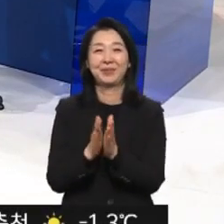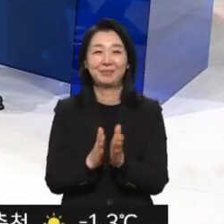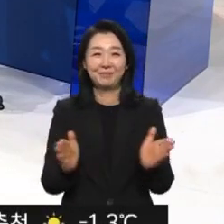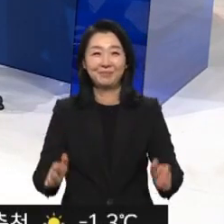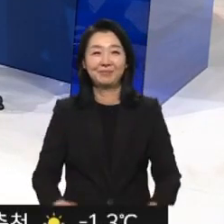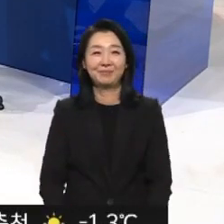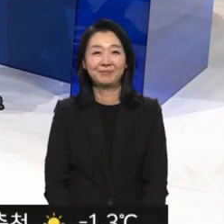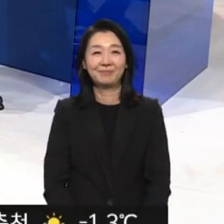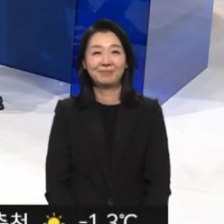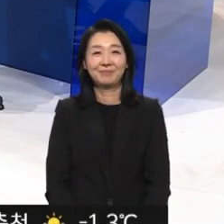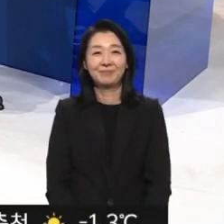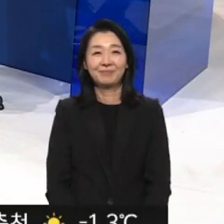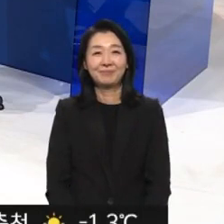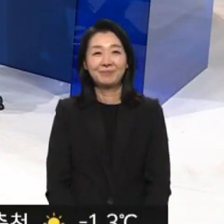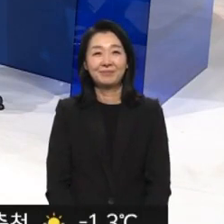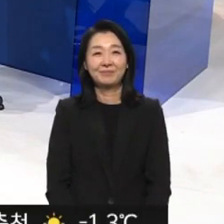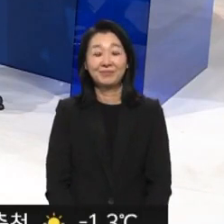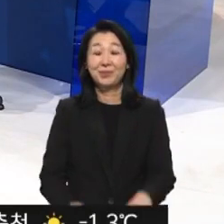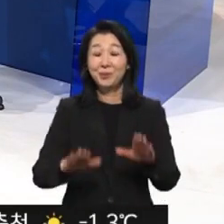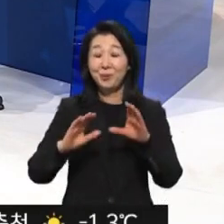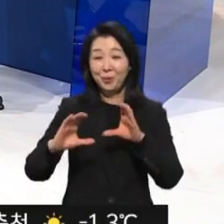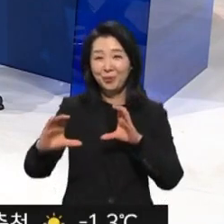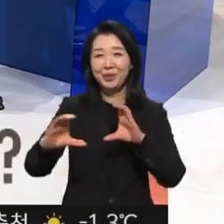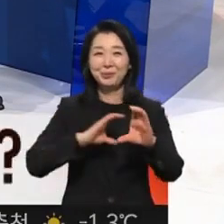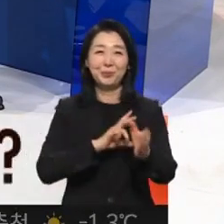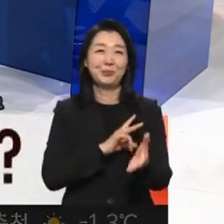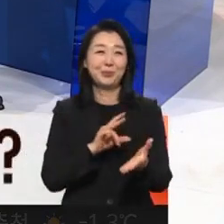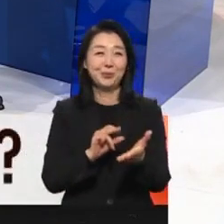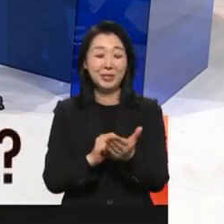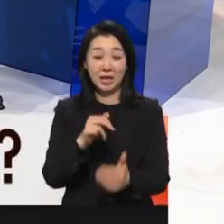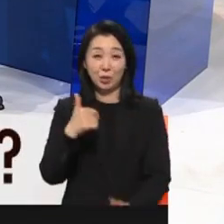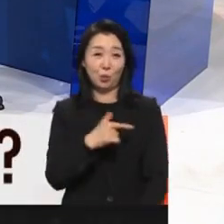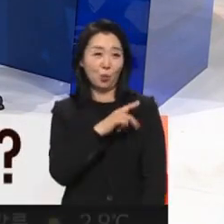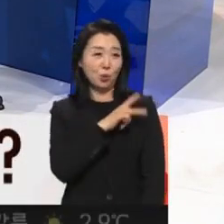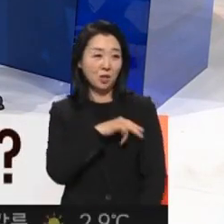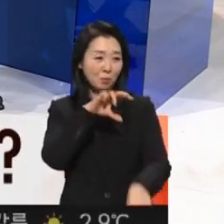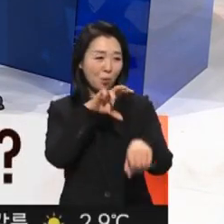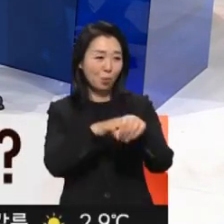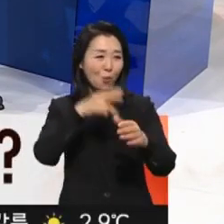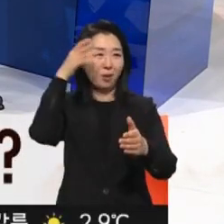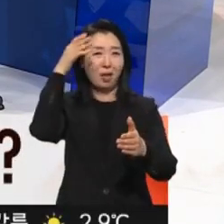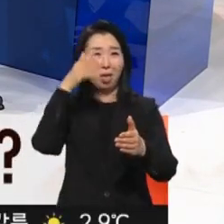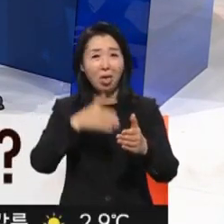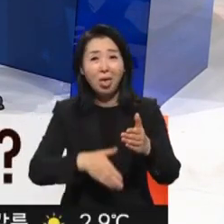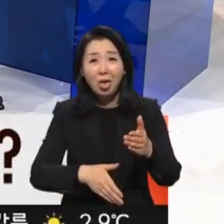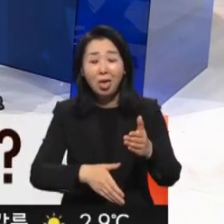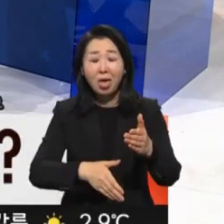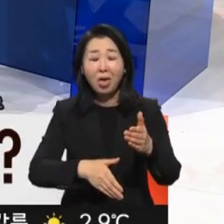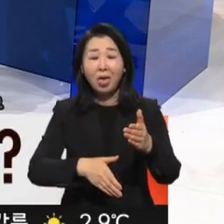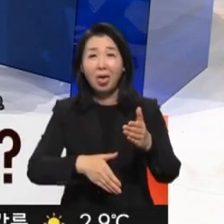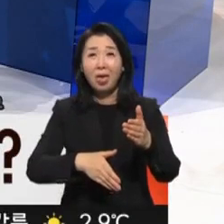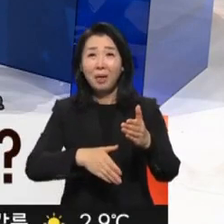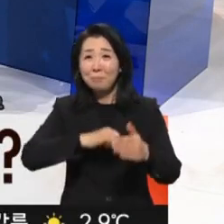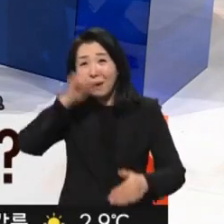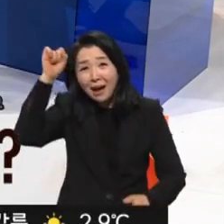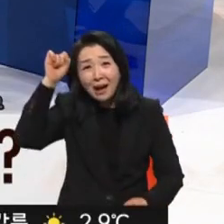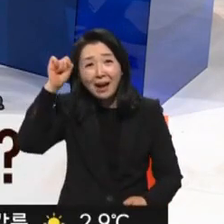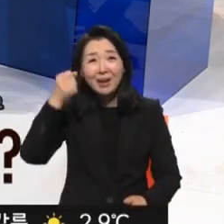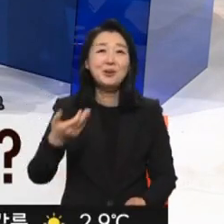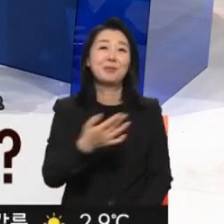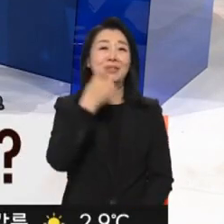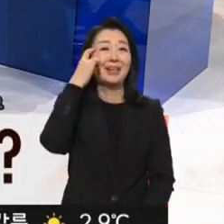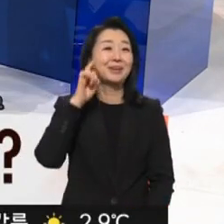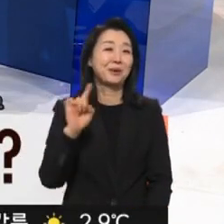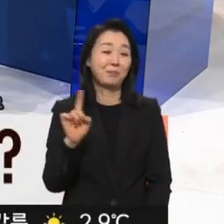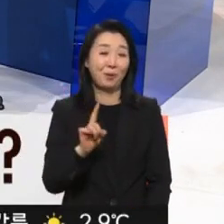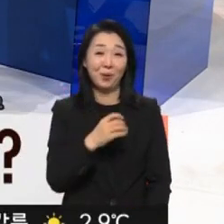다정회 시작하겠습니다. 네, 오늘의 소통 주제 농내 체포 동의안 가결, 부결 여러분의 생각은